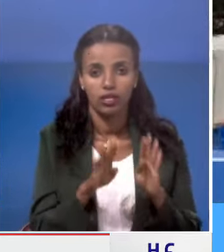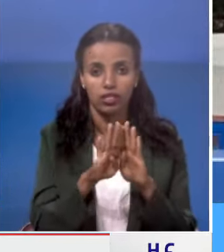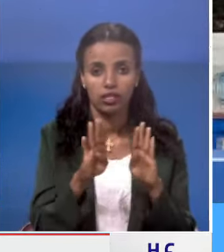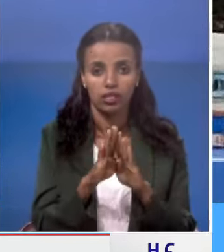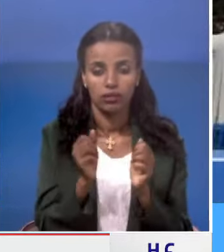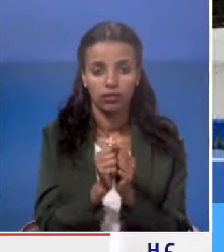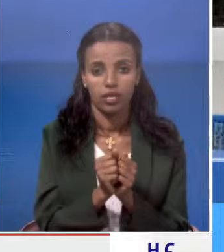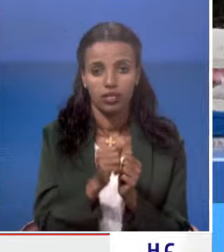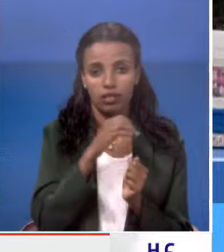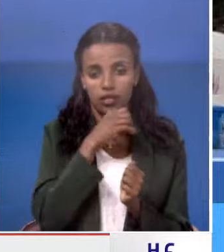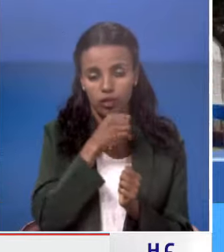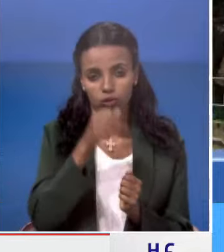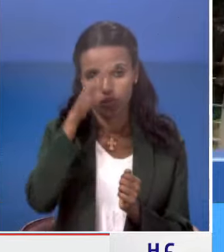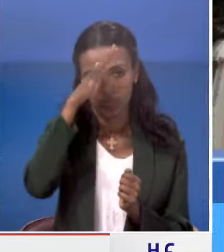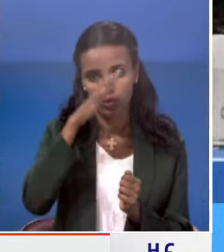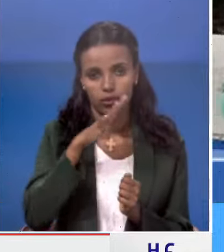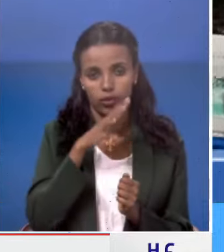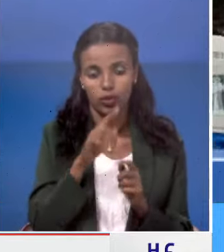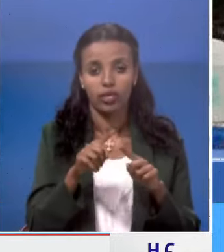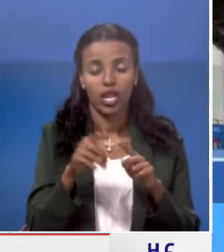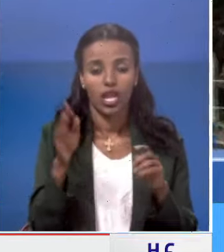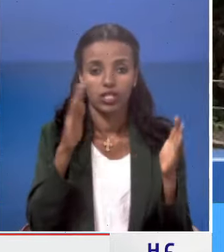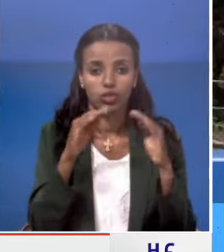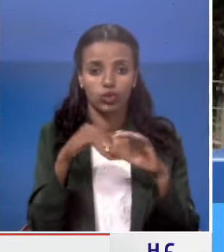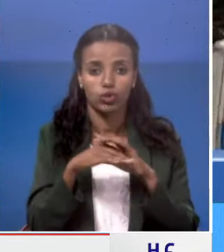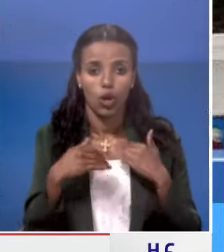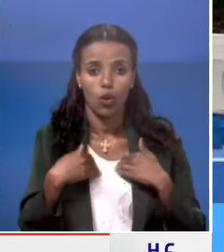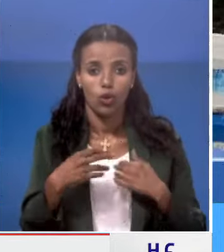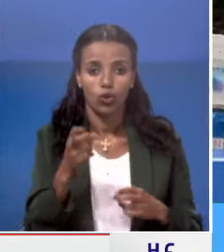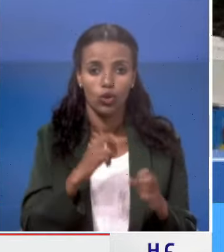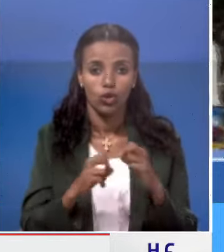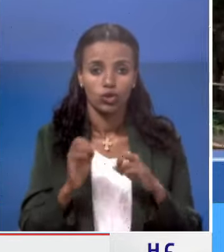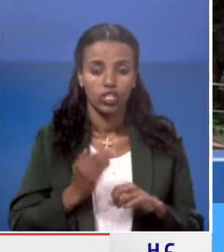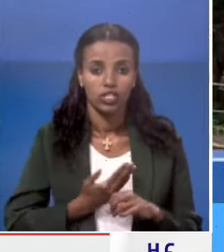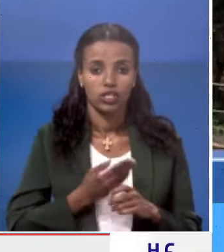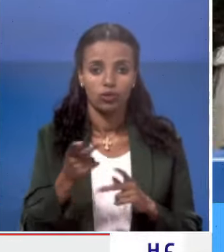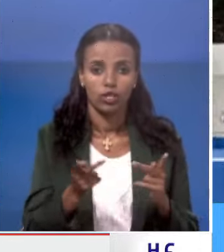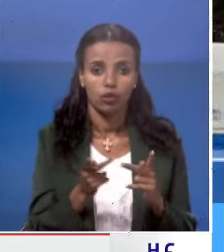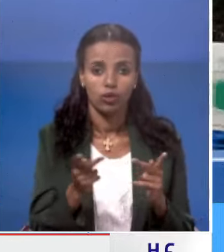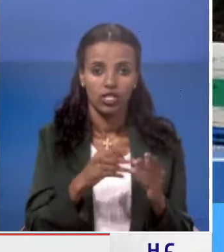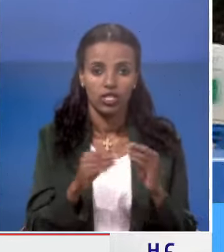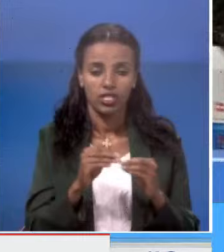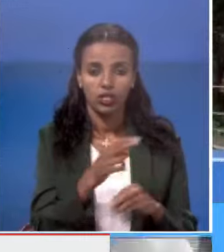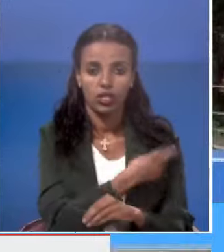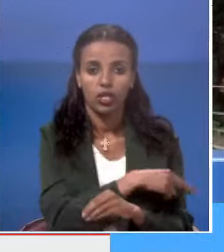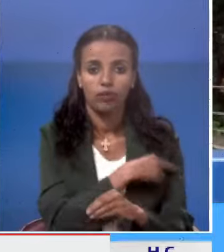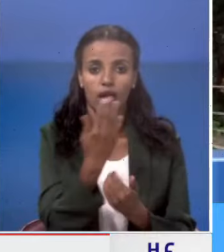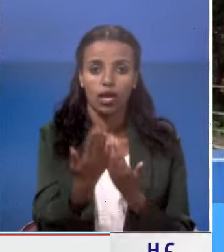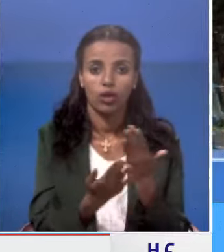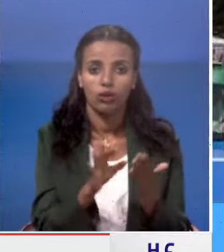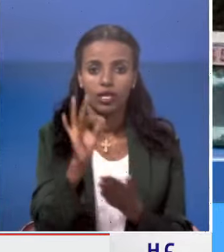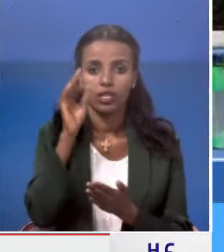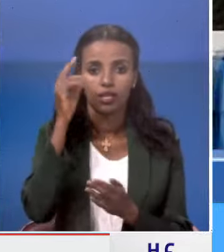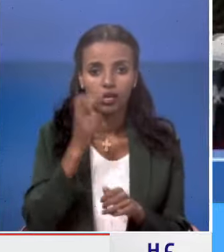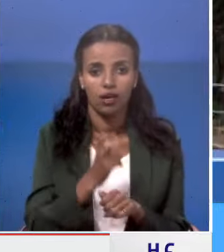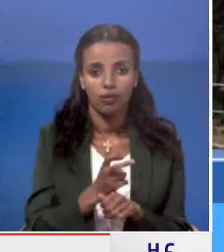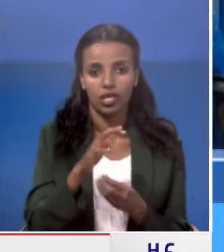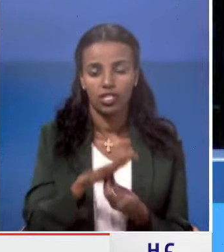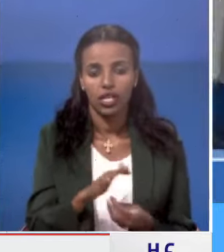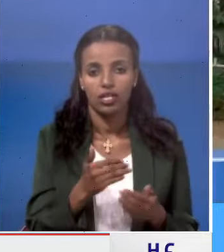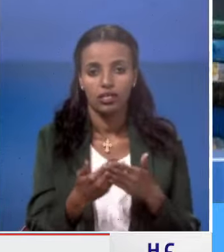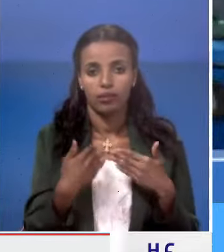አዛውንቶች፣ እናቶች፣ አባቶች በተለያየ ችግር ውስጥ ያሉ ወገኖቻችን ከቦታ ቦታ ተንቀሳቅሰው የህክምና አገልግሎት ለማግኘትም ከባድ ጫና እያደረሰ ያለበት